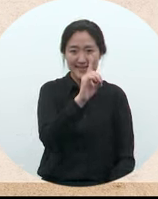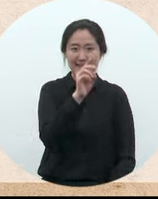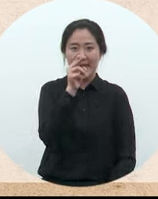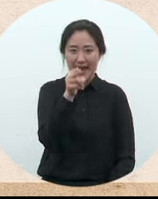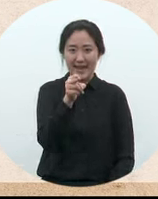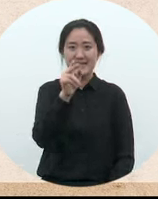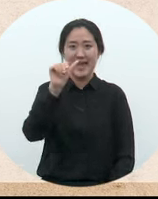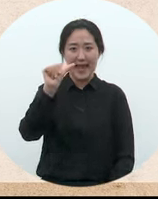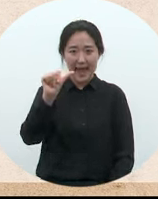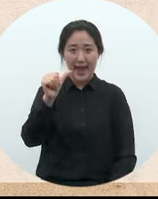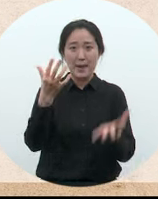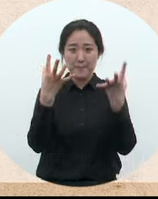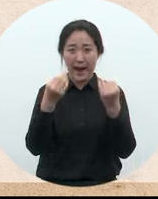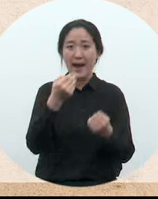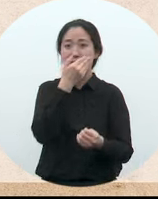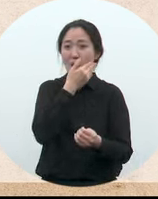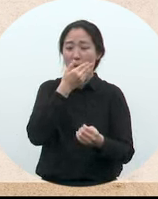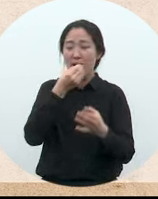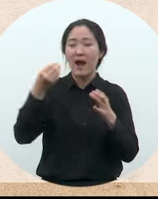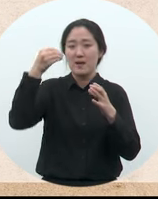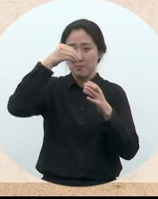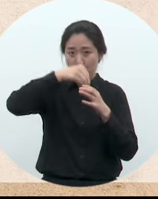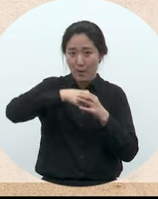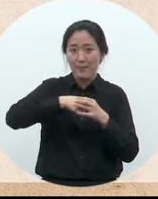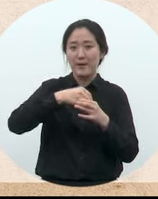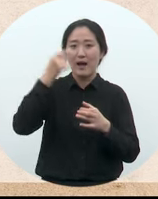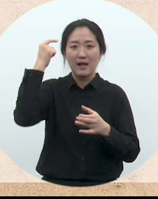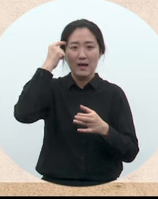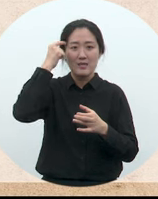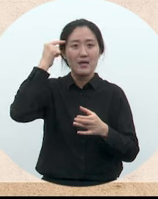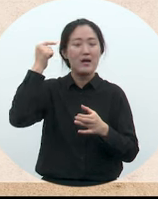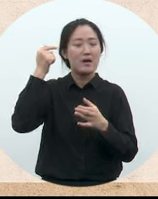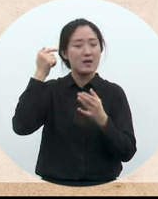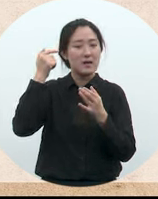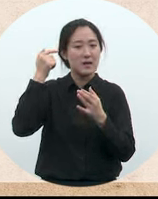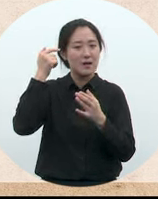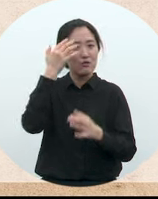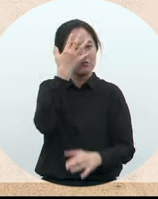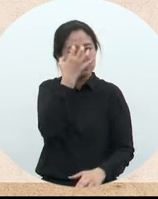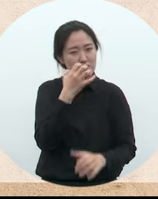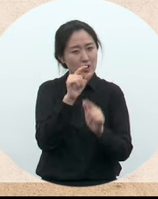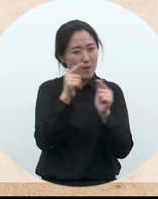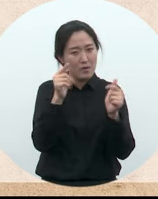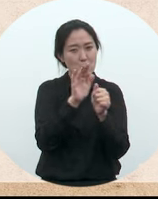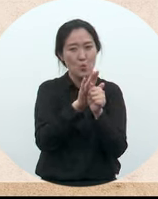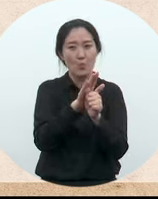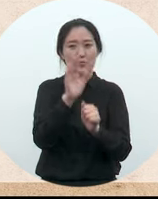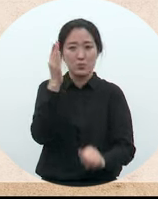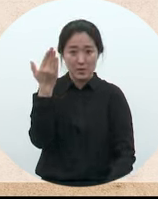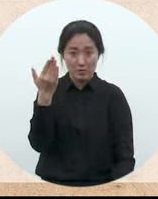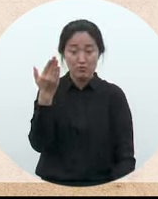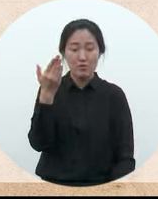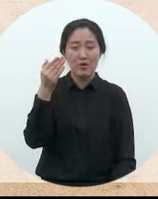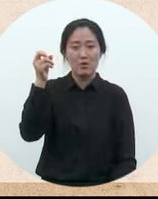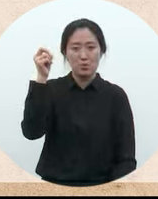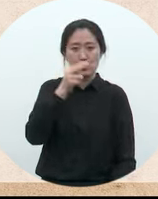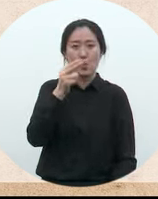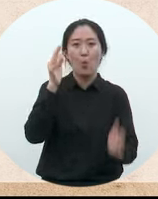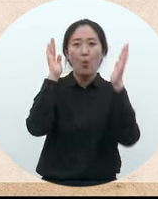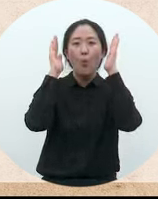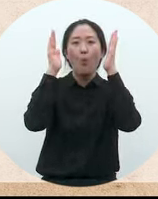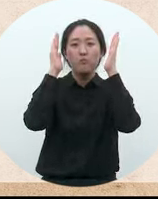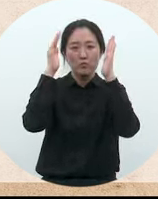또 멸치에는 DHA가 많이 들어있어서 정신적인 안정을 가져다 줄 뿐만 아니라 뇌세포 성장에도 도움이 되기